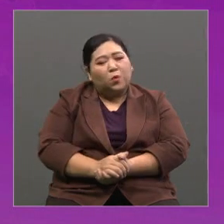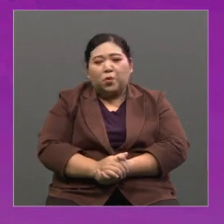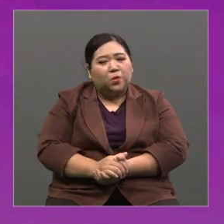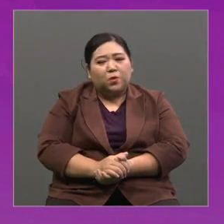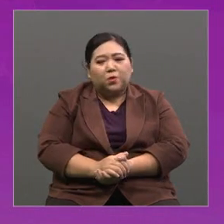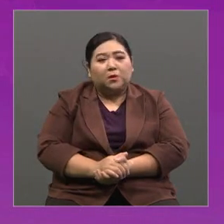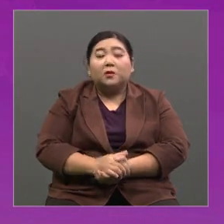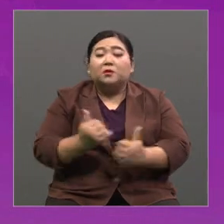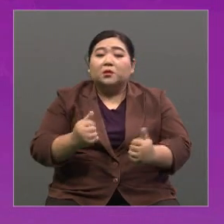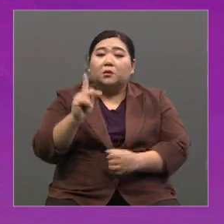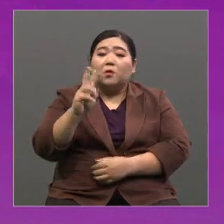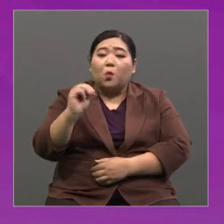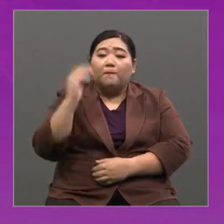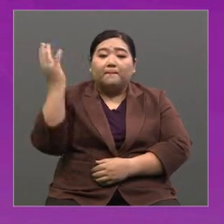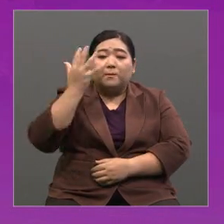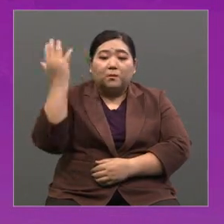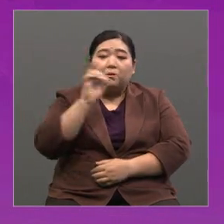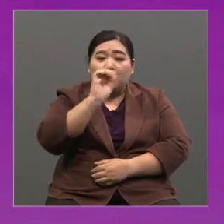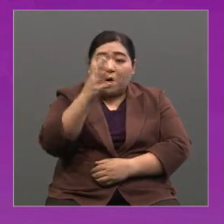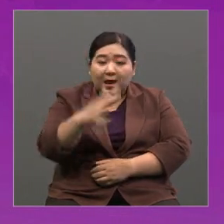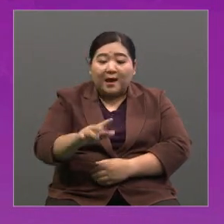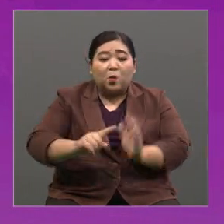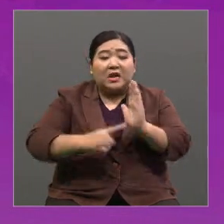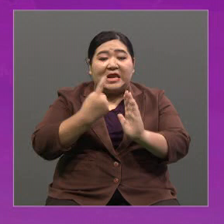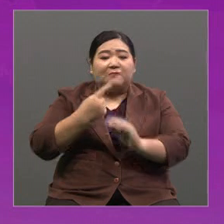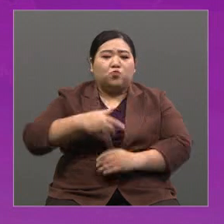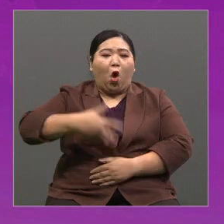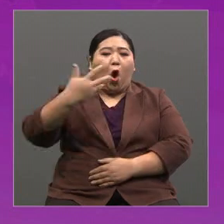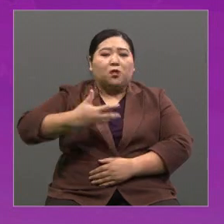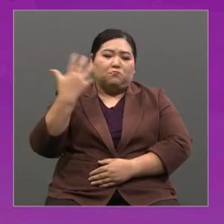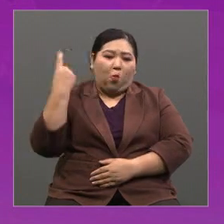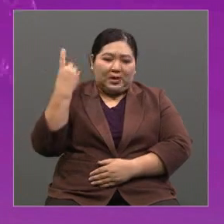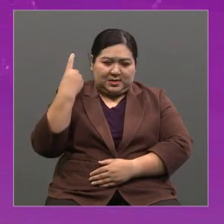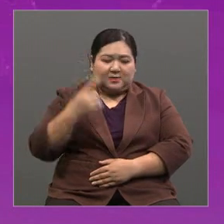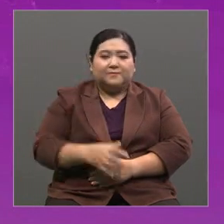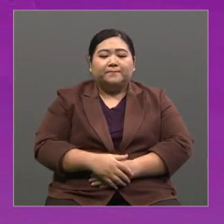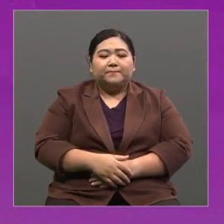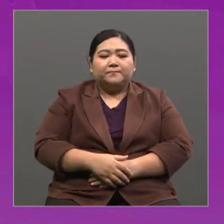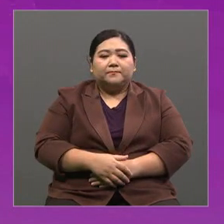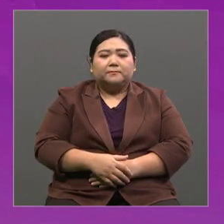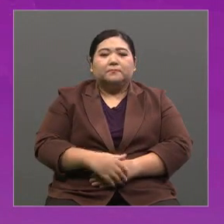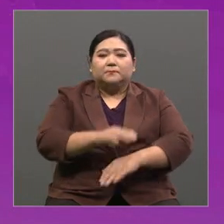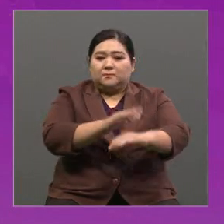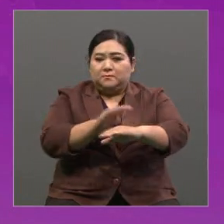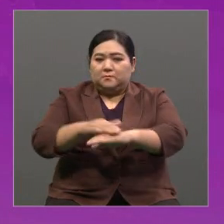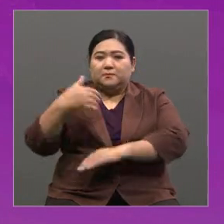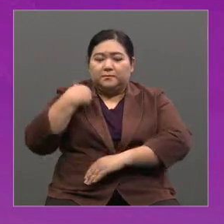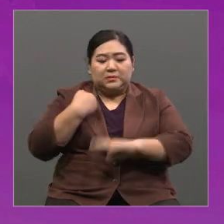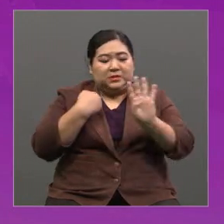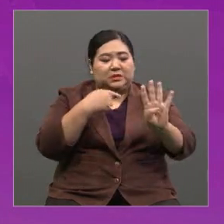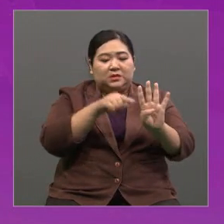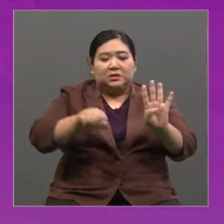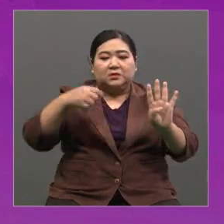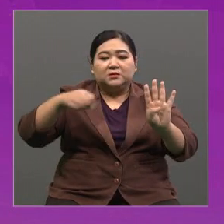กรมอุตุบอกแล้วว่เราเข้สู่ดๆร้อนเป็ทางการของม่วานแต่ว่ากรมอตุเตือนต่อว่า 4-10